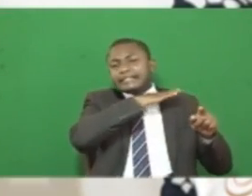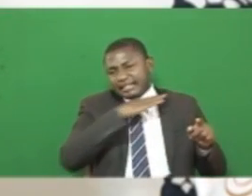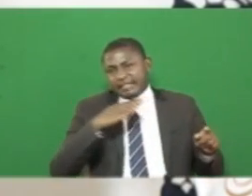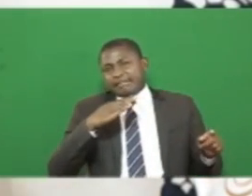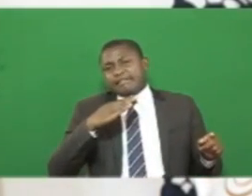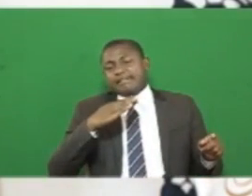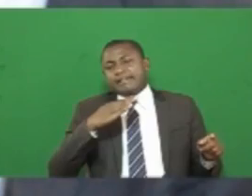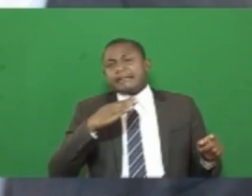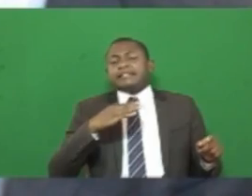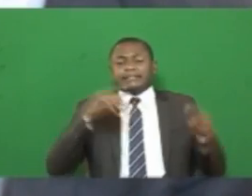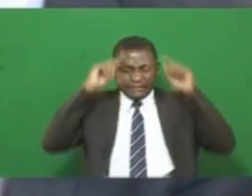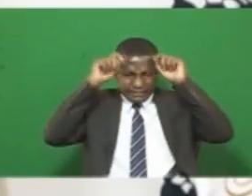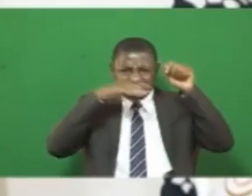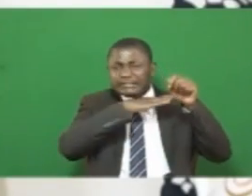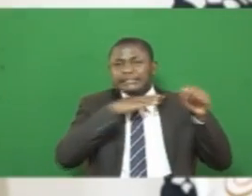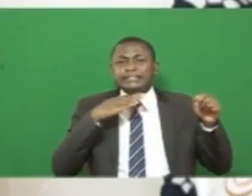yaifananidzira paiurayiwa waika